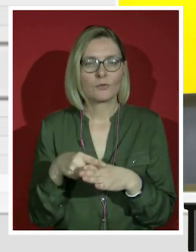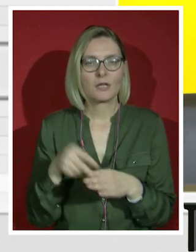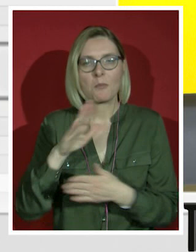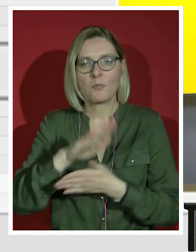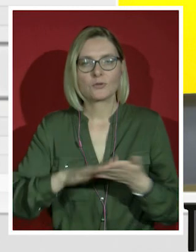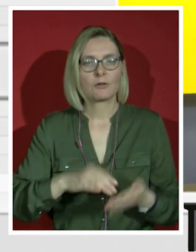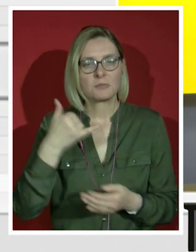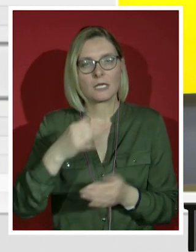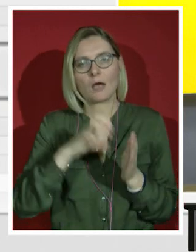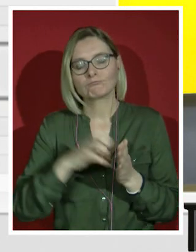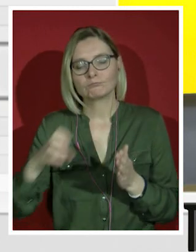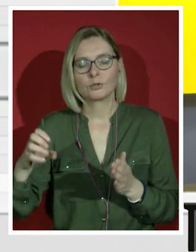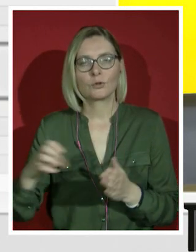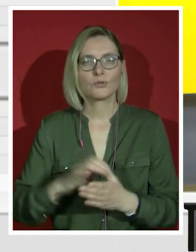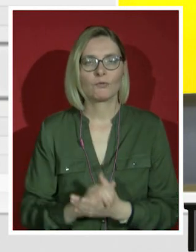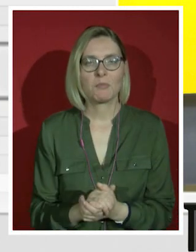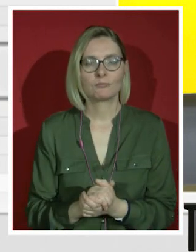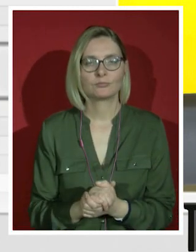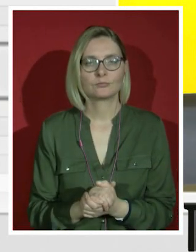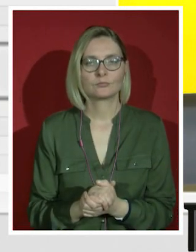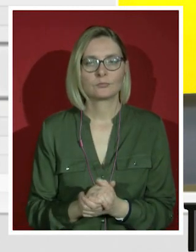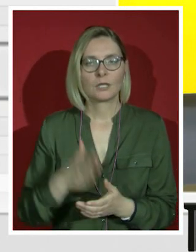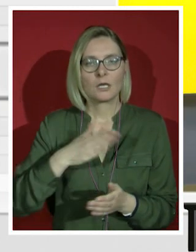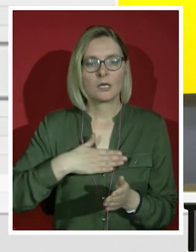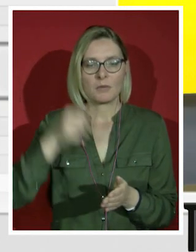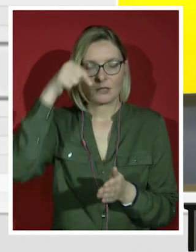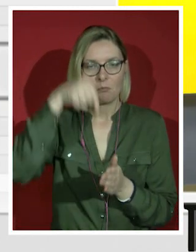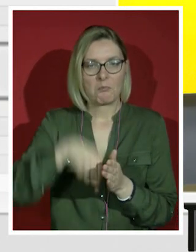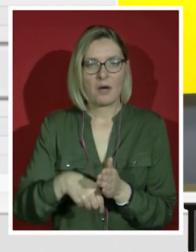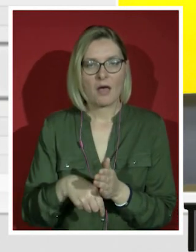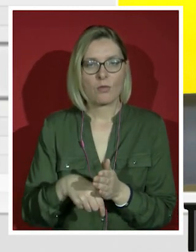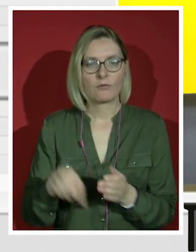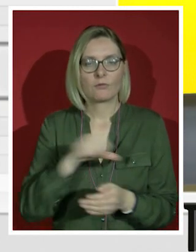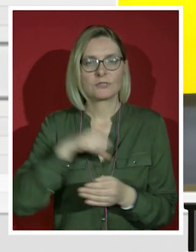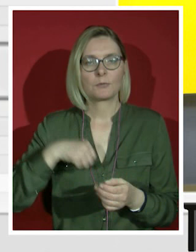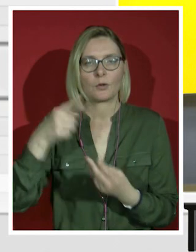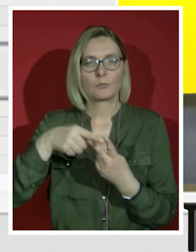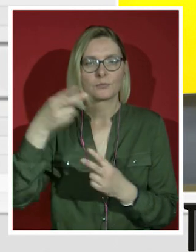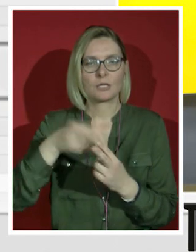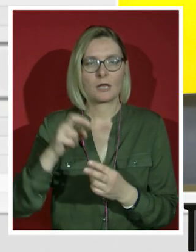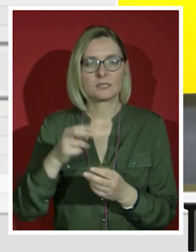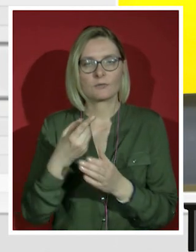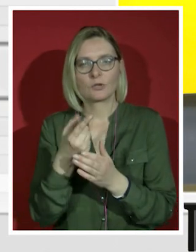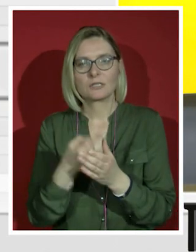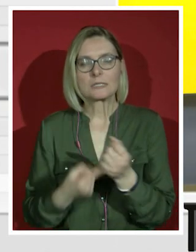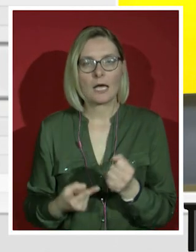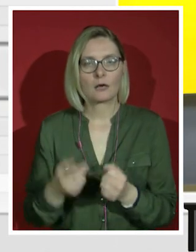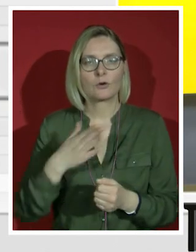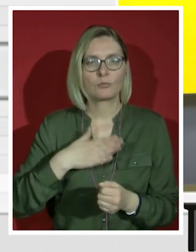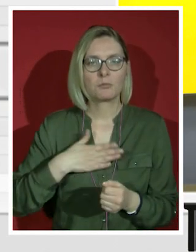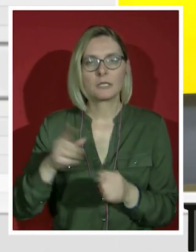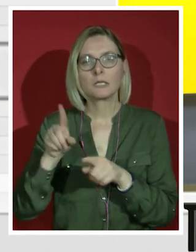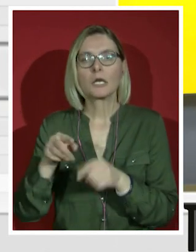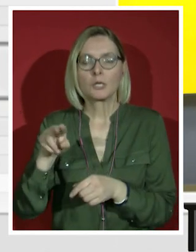нема тука да застаниме. Така. Пошо имат и падови во самото пчеларство, имат така. И загуби, имат и